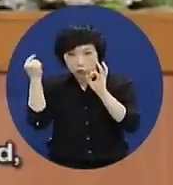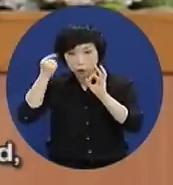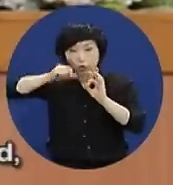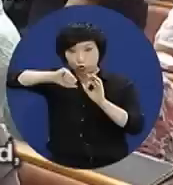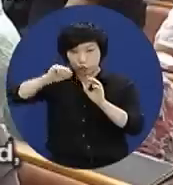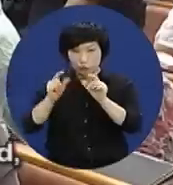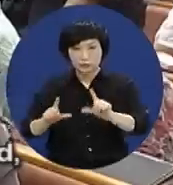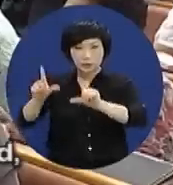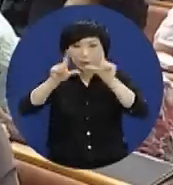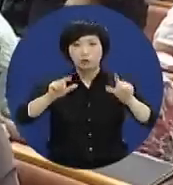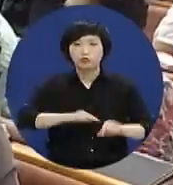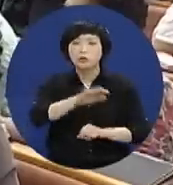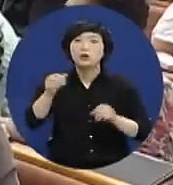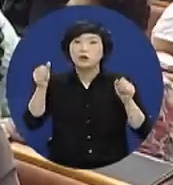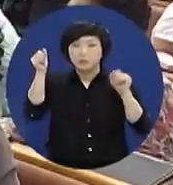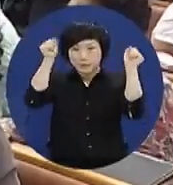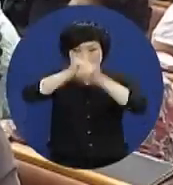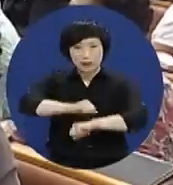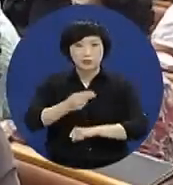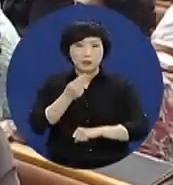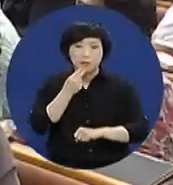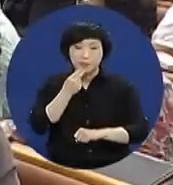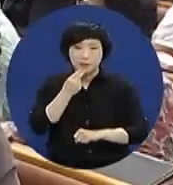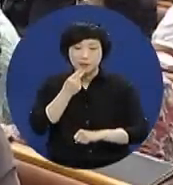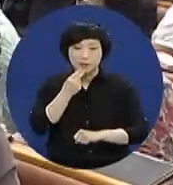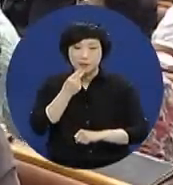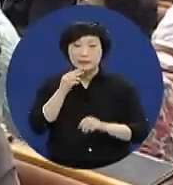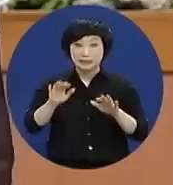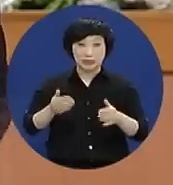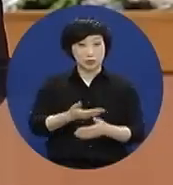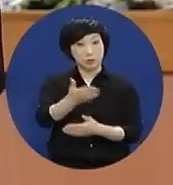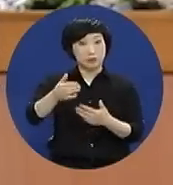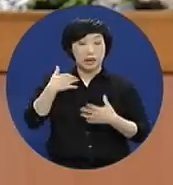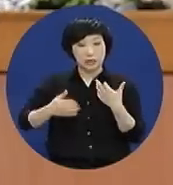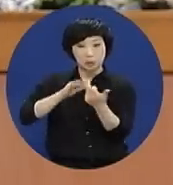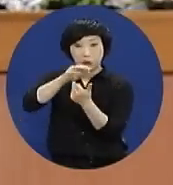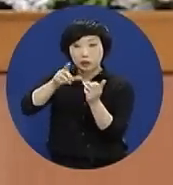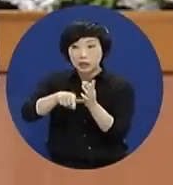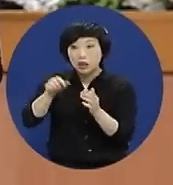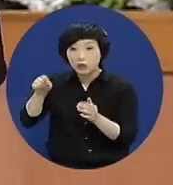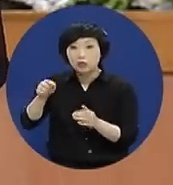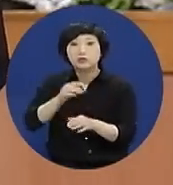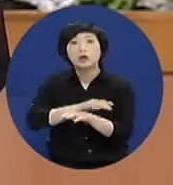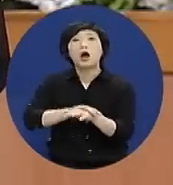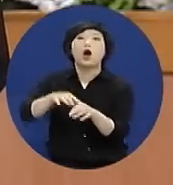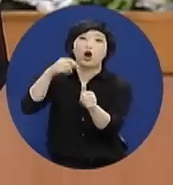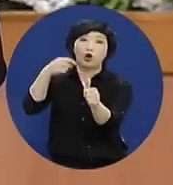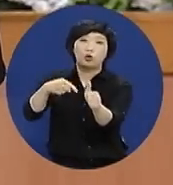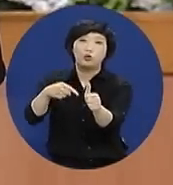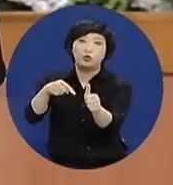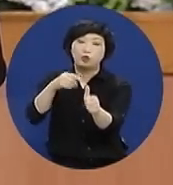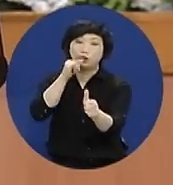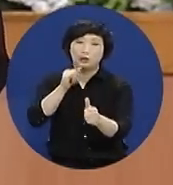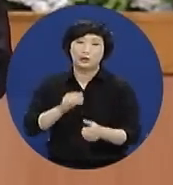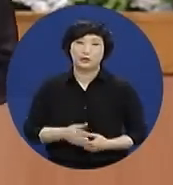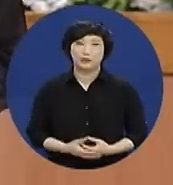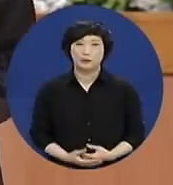滅びませんこれは既にエデンの園を通して理解することができ